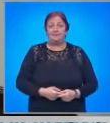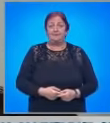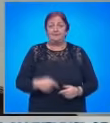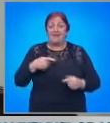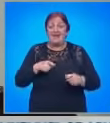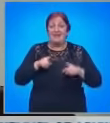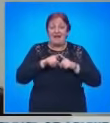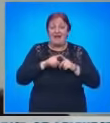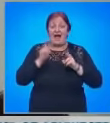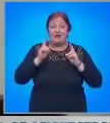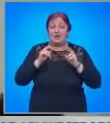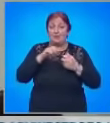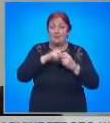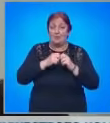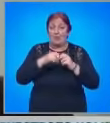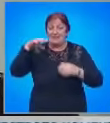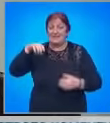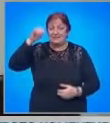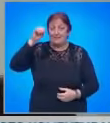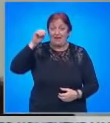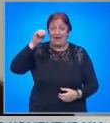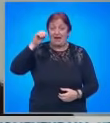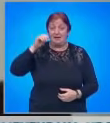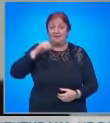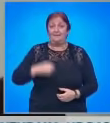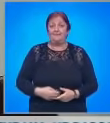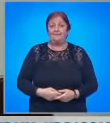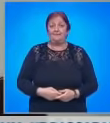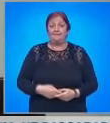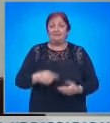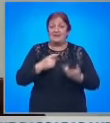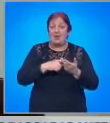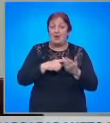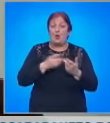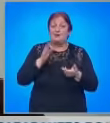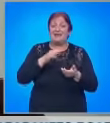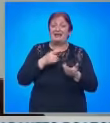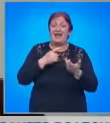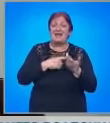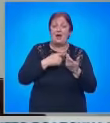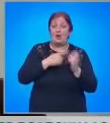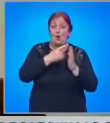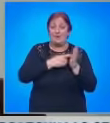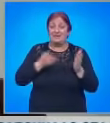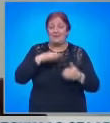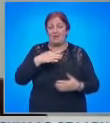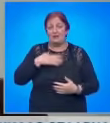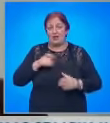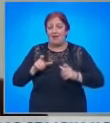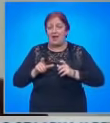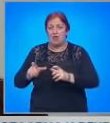и така решим проблема с пика, след няколко месеца ние пак ще трябва да имаме